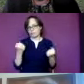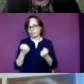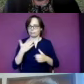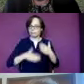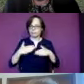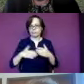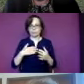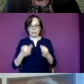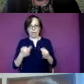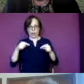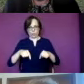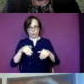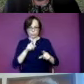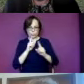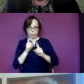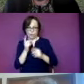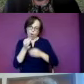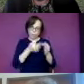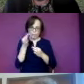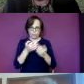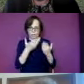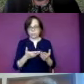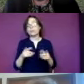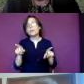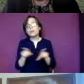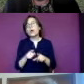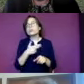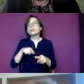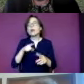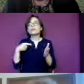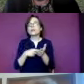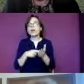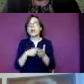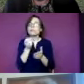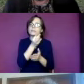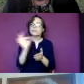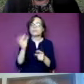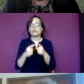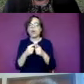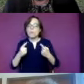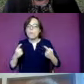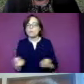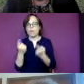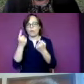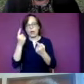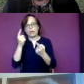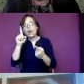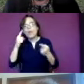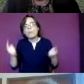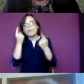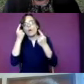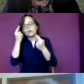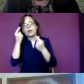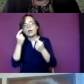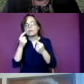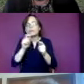okazji tutaj. Trochę sprowokować. Taka prowokacja intelektualna polegająca na tym, że w naszej pracy